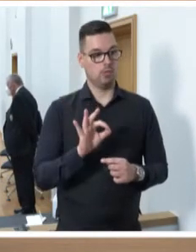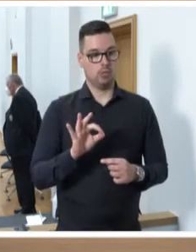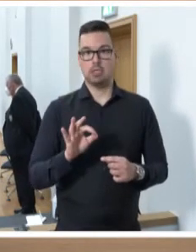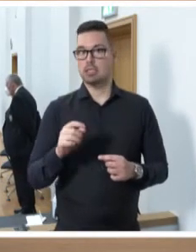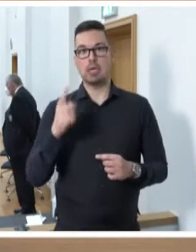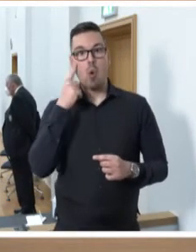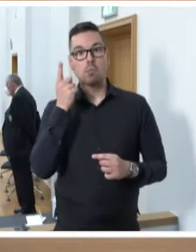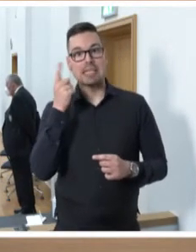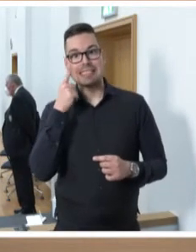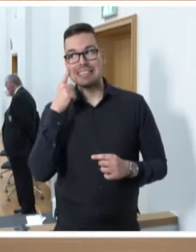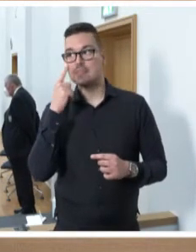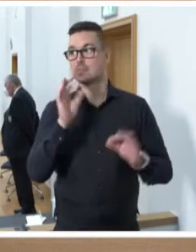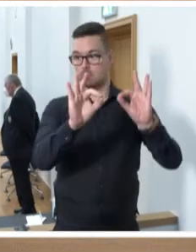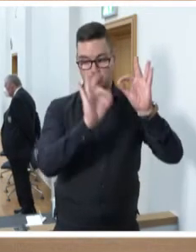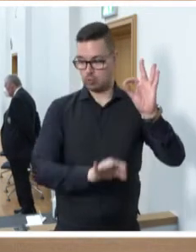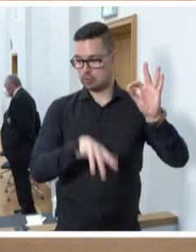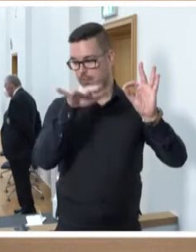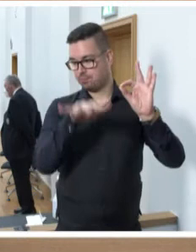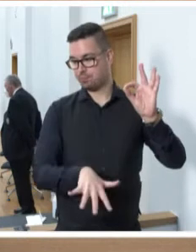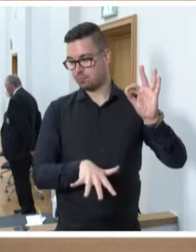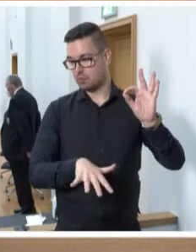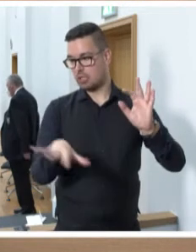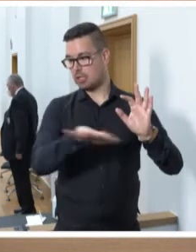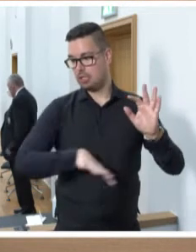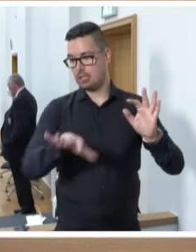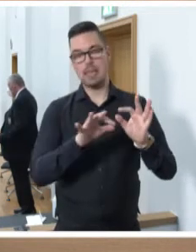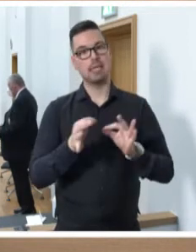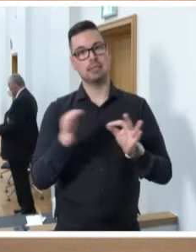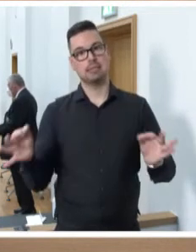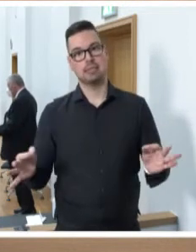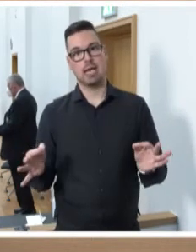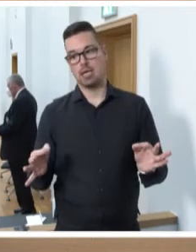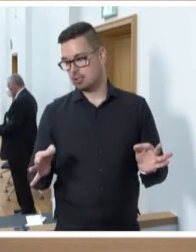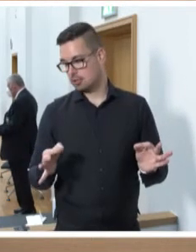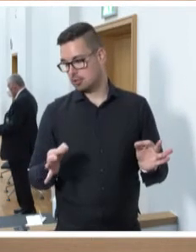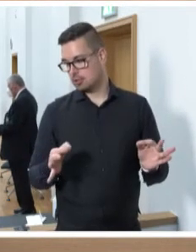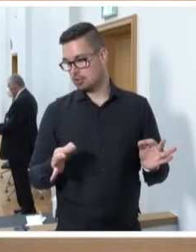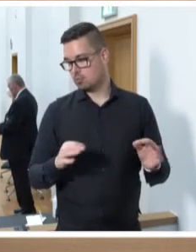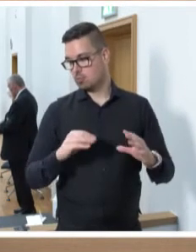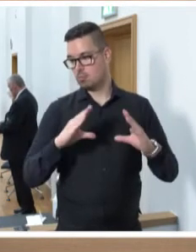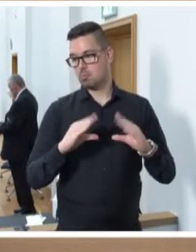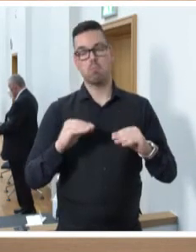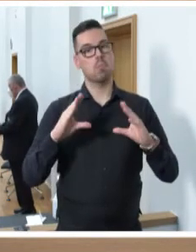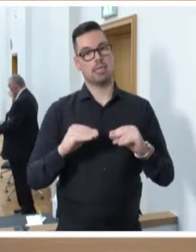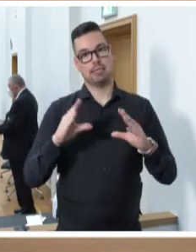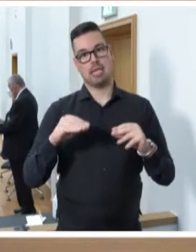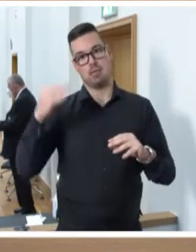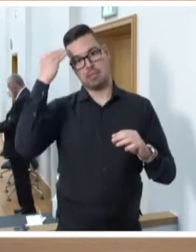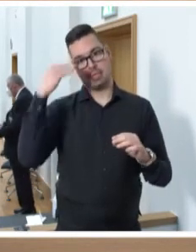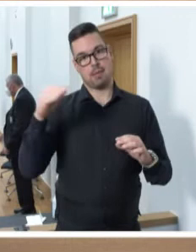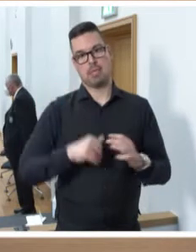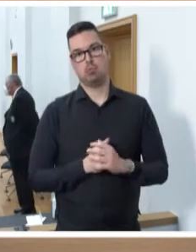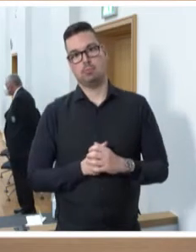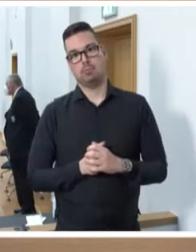objektiven Anhaltspunkte ersichtlich, ist der Landtag gehalten, die beantragte Maßnahme zu genehmigen.